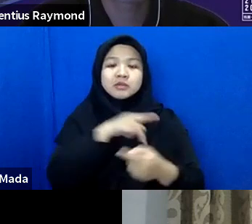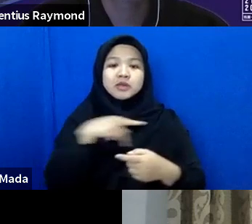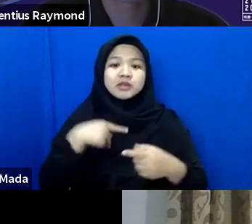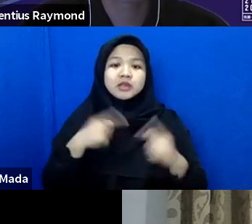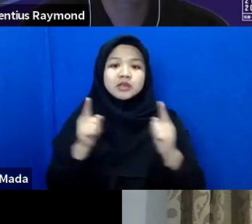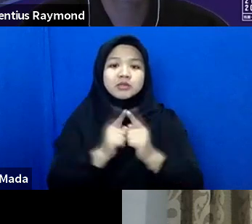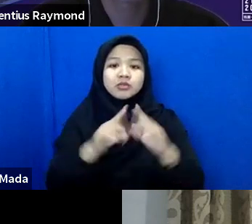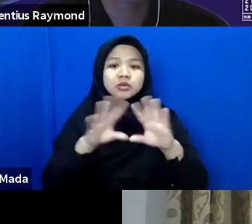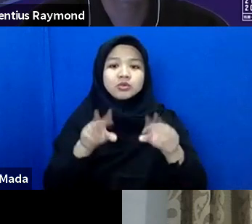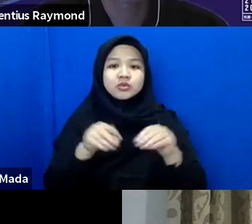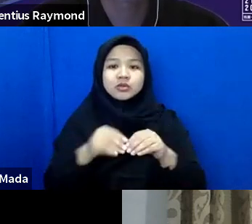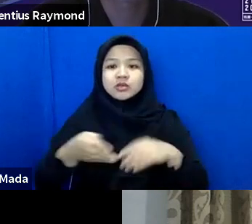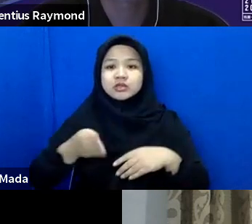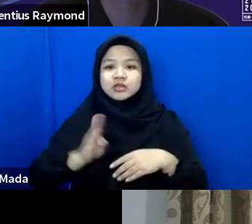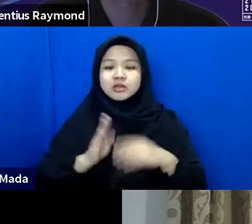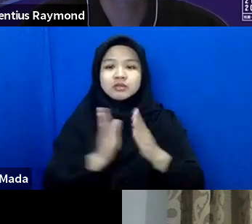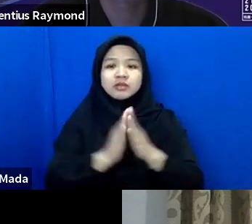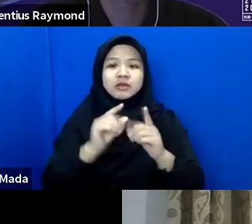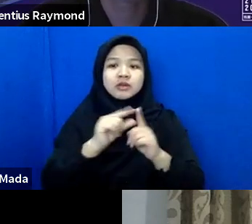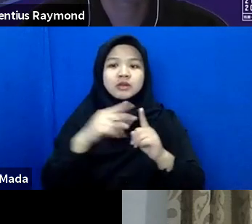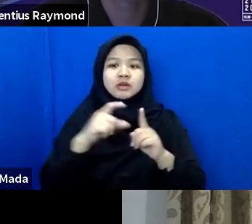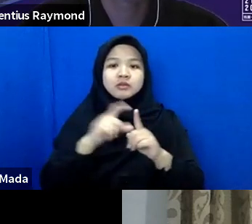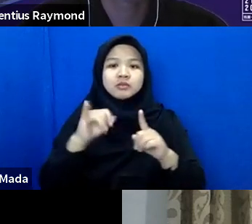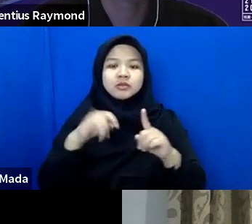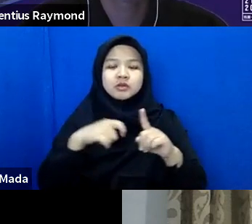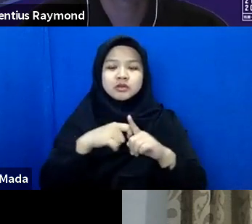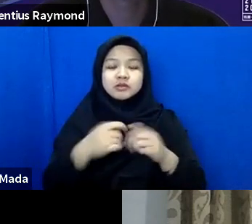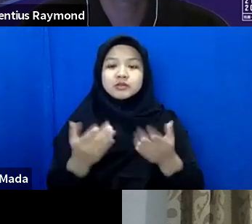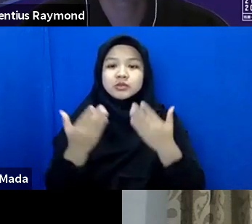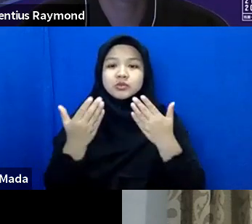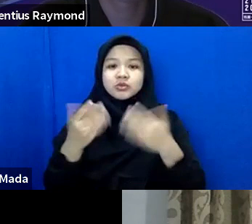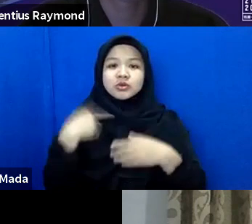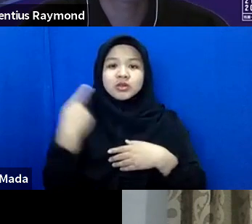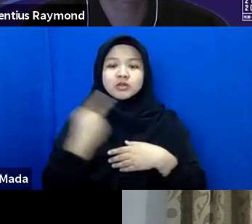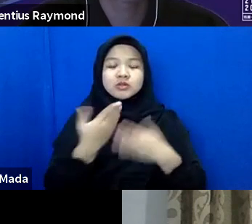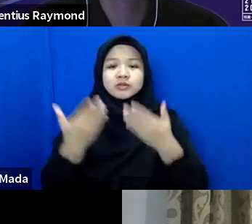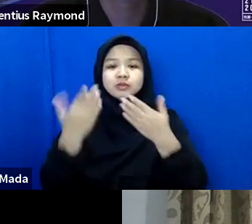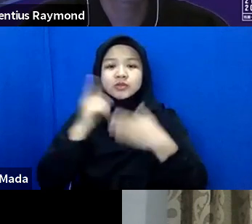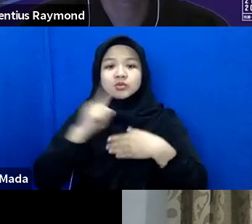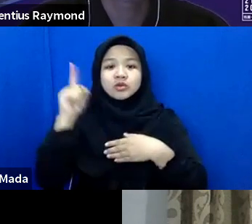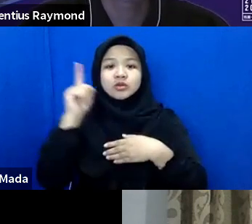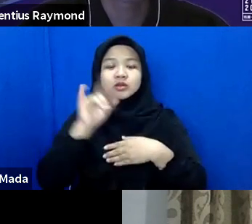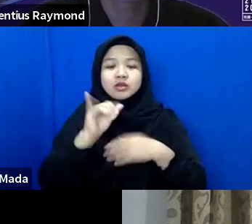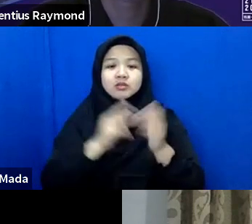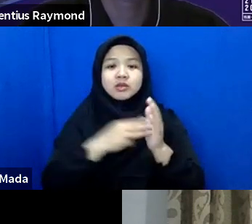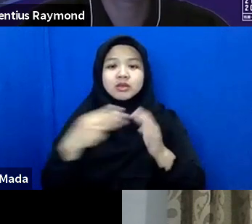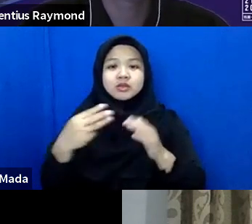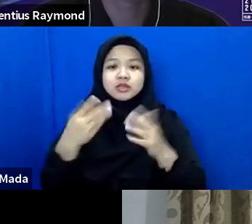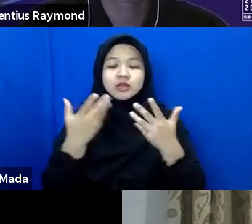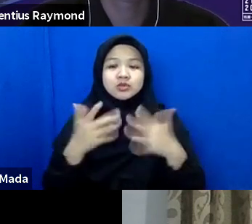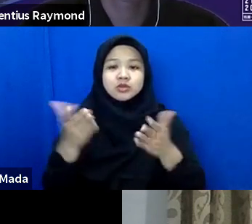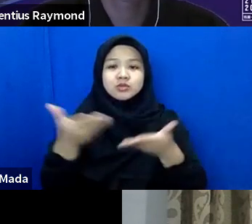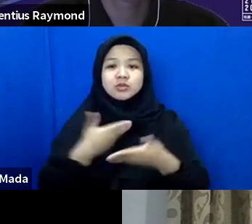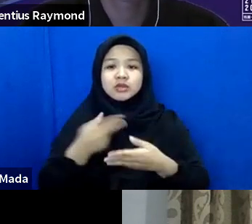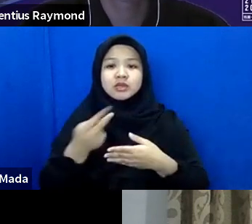Pemilu si dari sikap dan detik puji syukur Mari kita panjatkan kehadirat Tuhan Yang Maha Esa yang telah memberikan